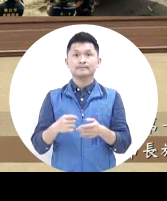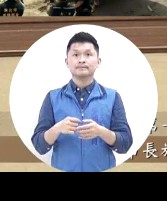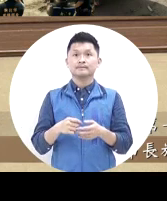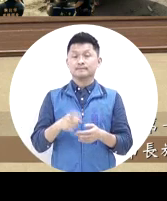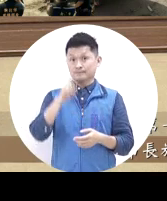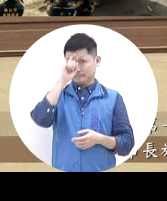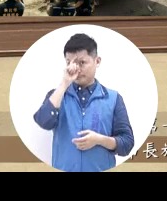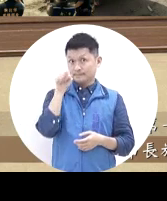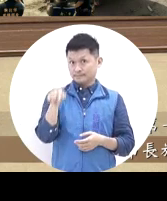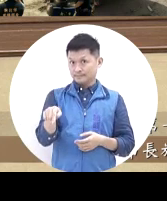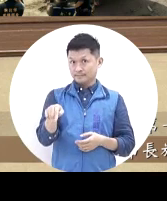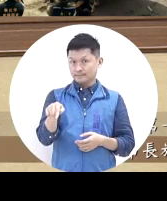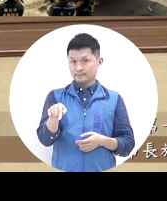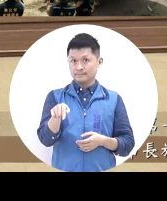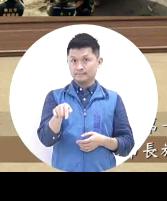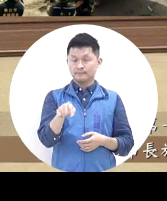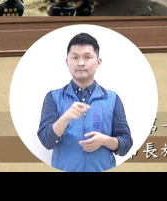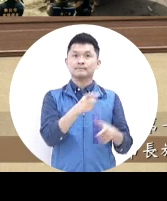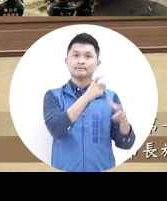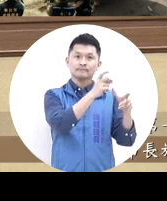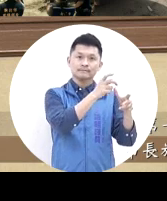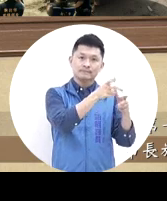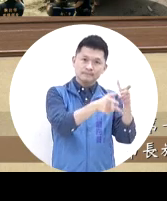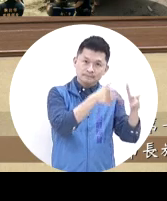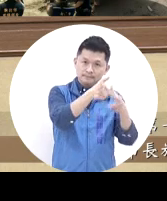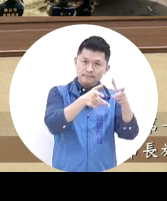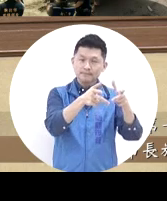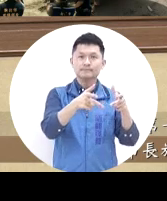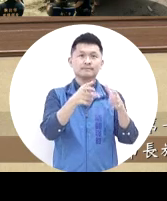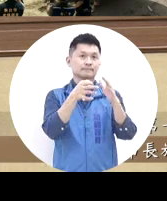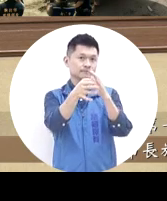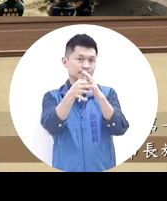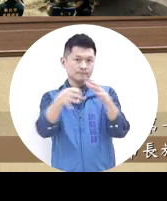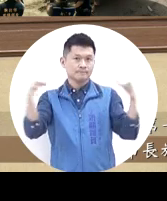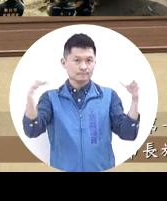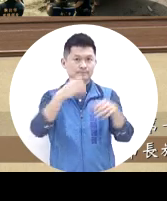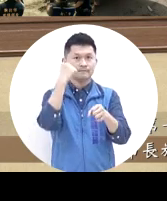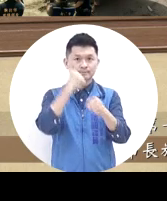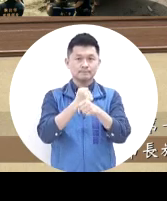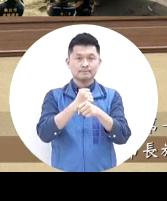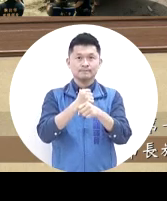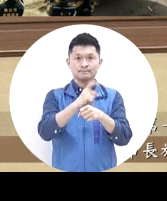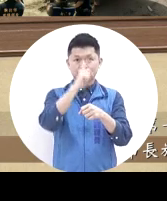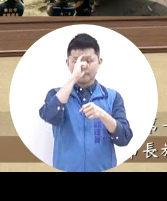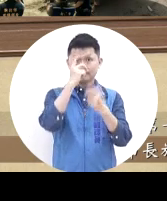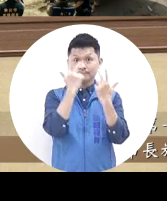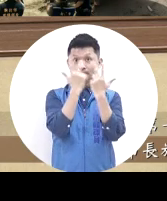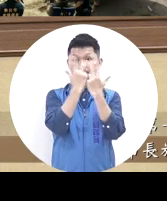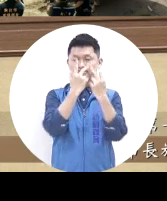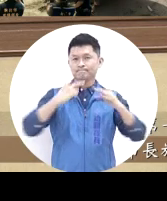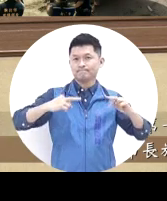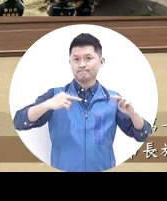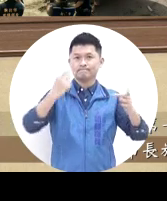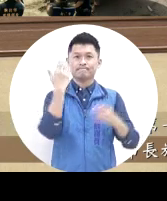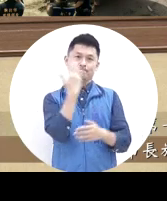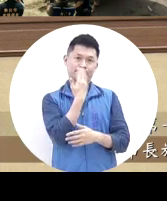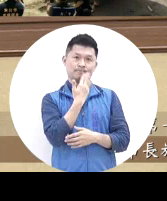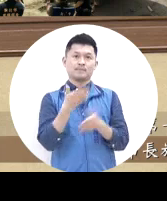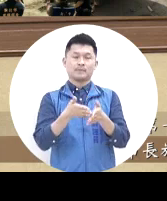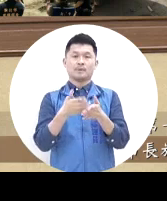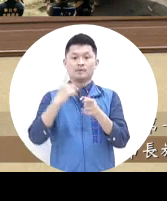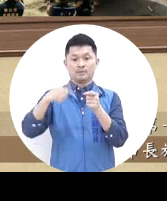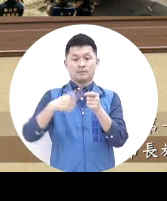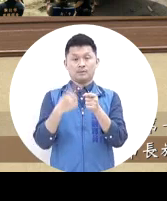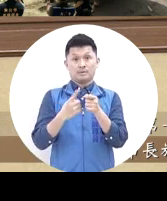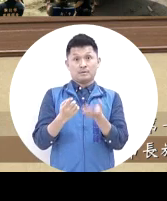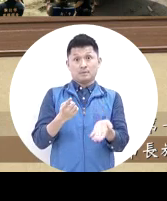望能够跟厂家跟地主携手合作，翻转新北市的风貌。那经过了1年多的努力，